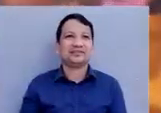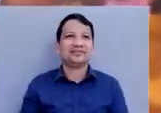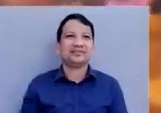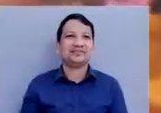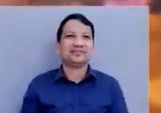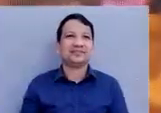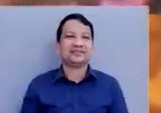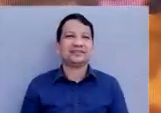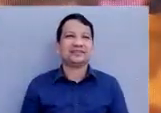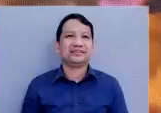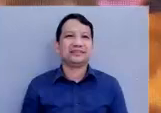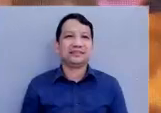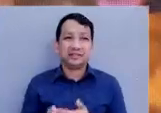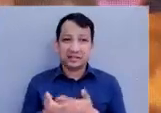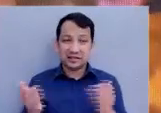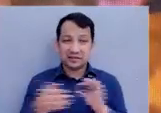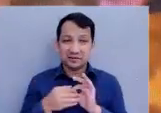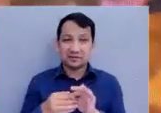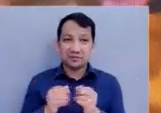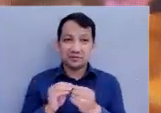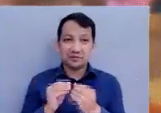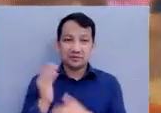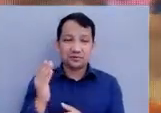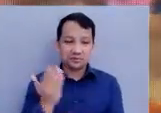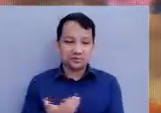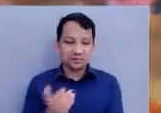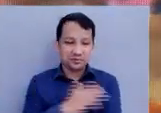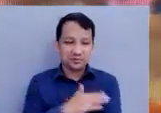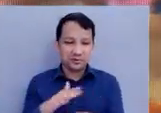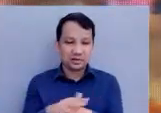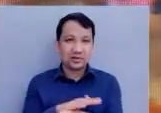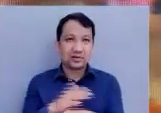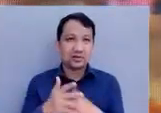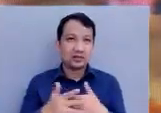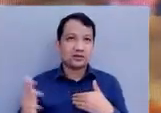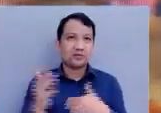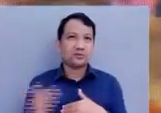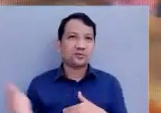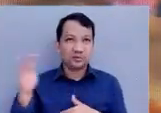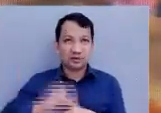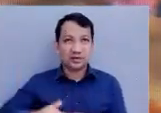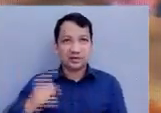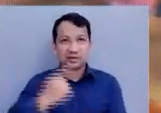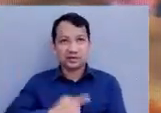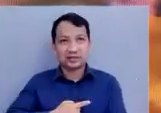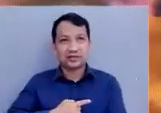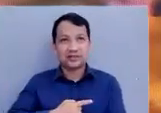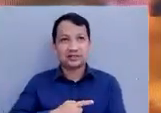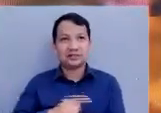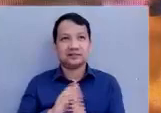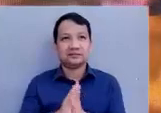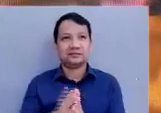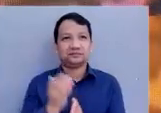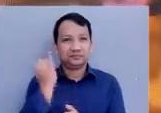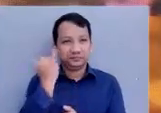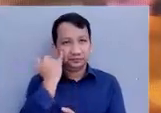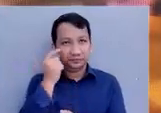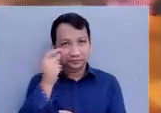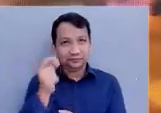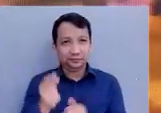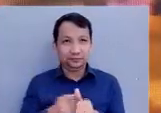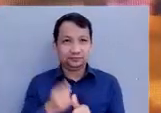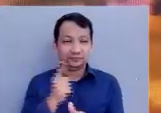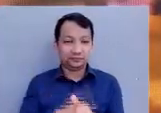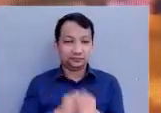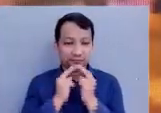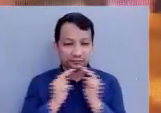kapatid magkape um para full of energy throughout the whole day ako naman po si Justin kirino at Syempre po mauna sa ating